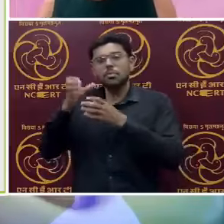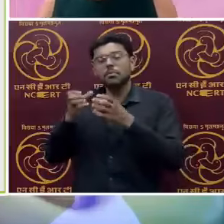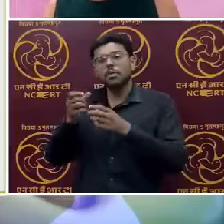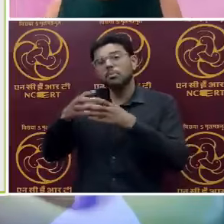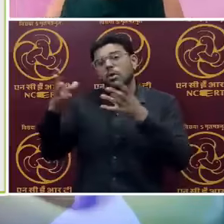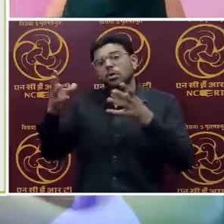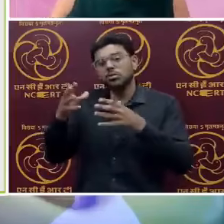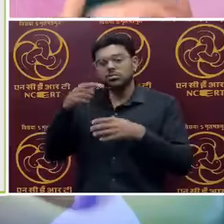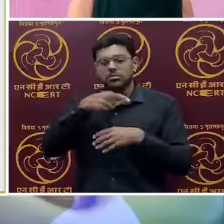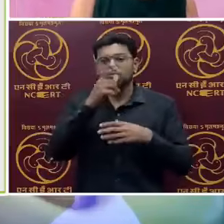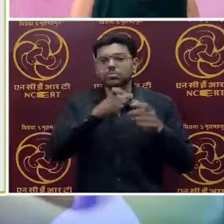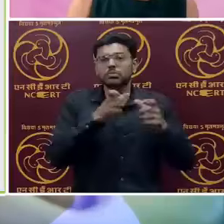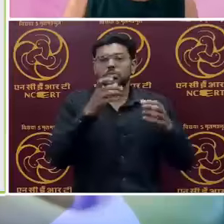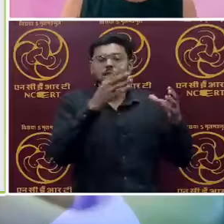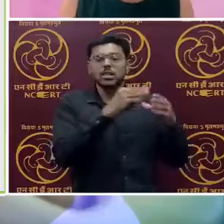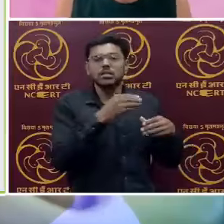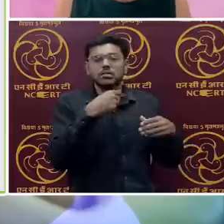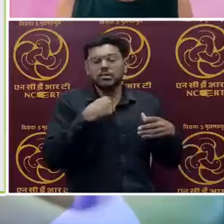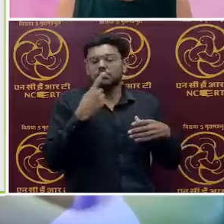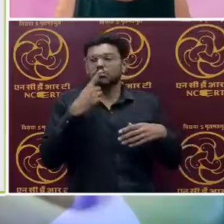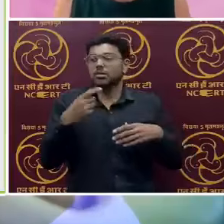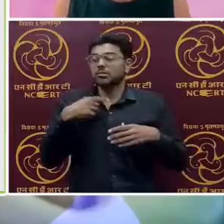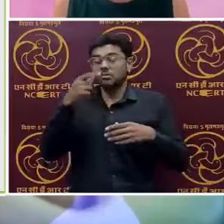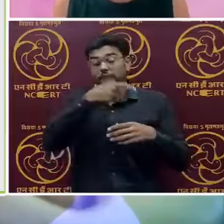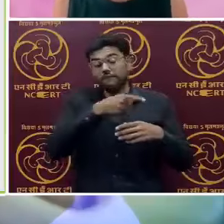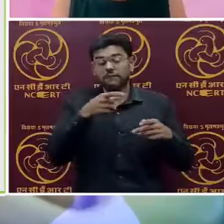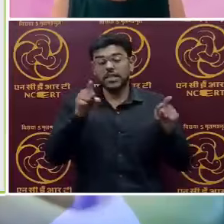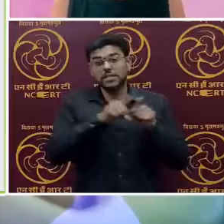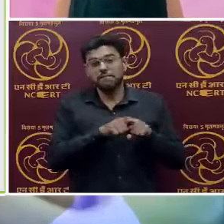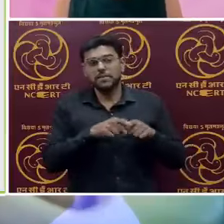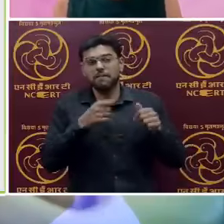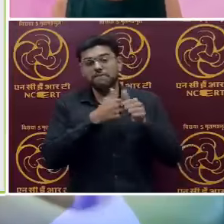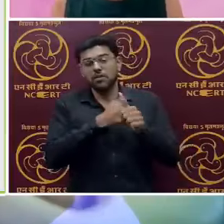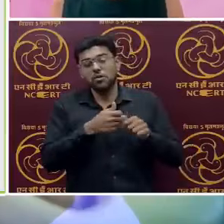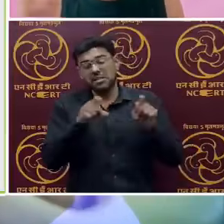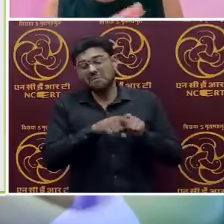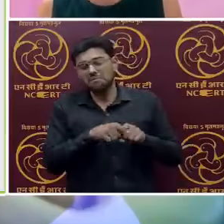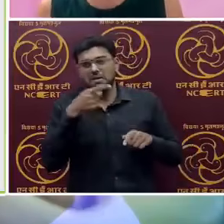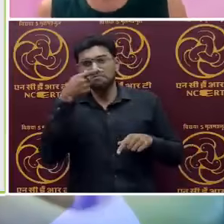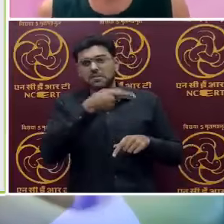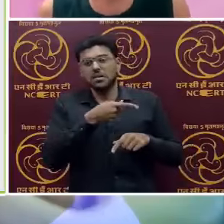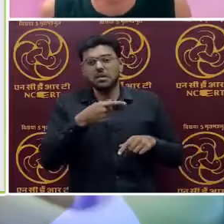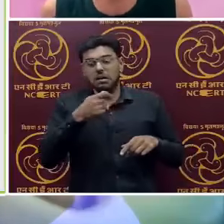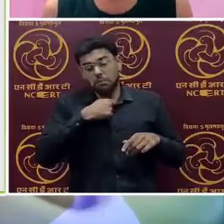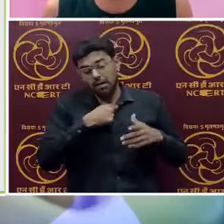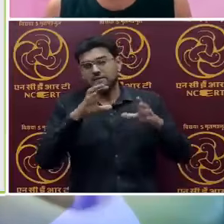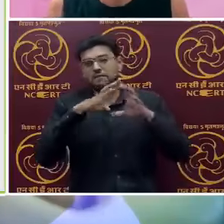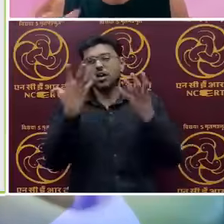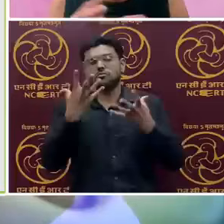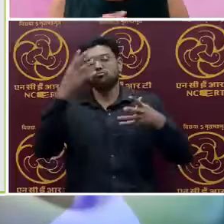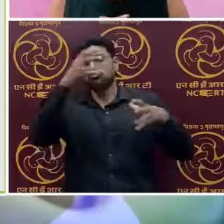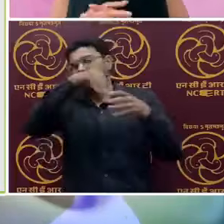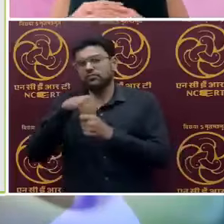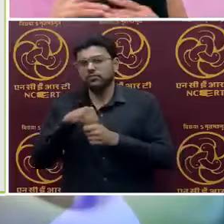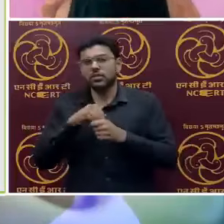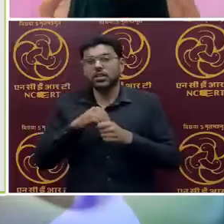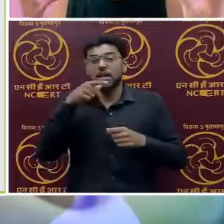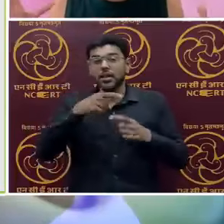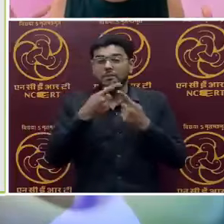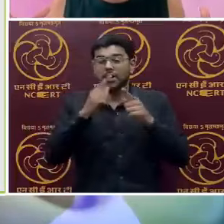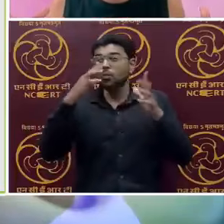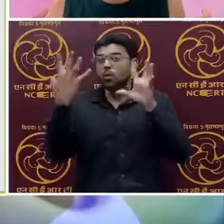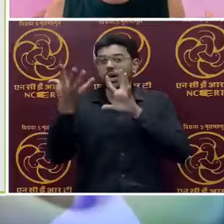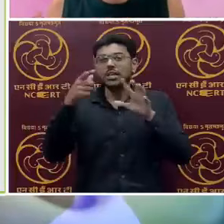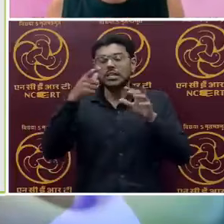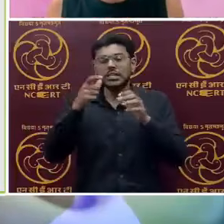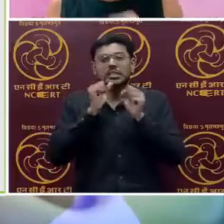तो हम अपना डिमांड्स उसके ऊपर थोपते हैं कि आपको ऐसा करना है, वैसा करना है, हमारे दुनिया में फिट करना है. सो द वर्ल्ड इज वेरी